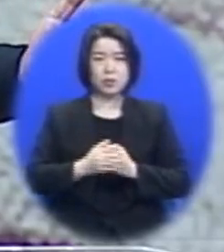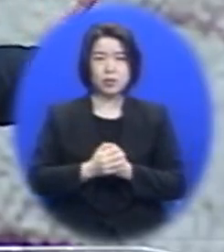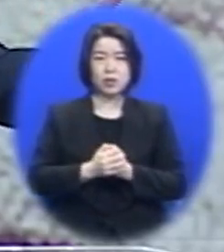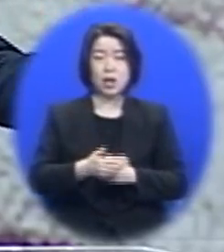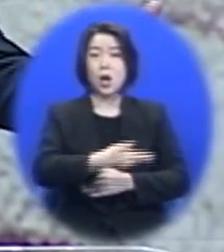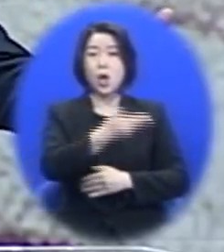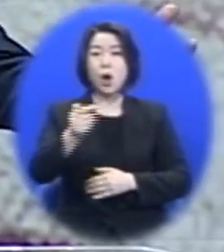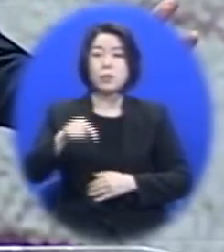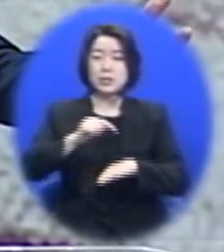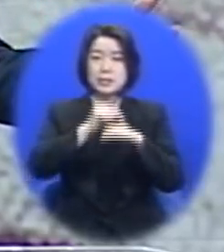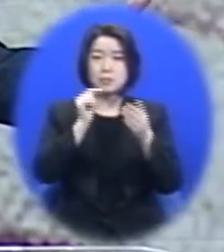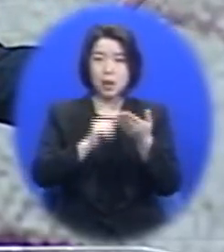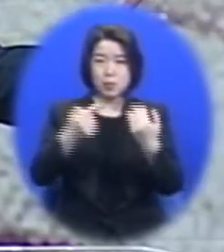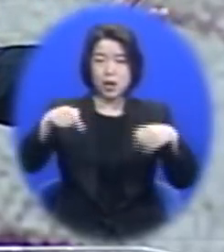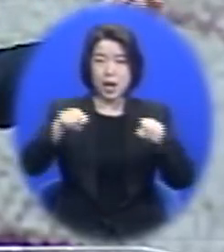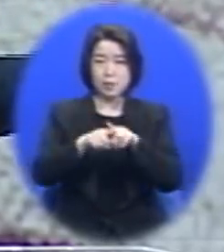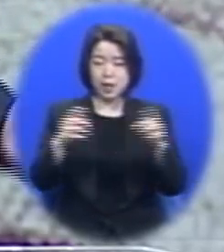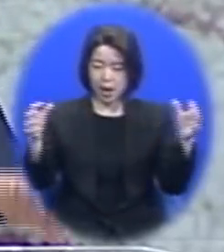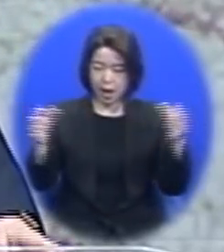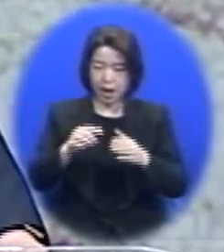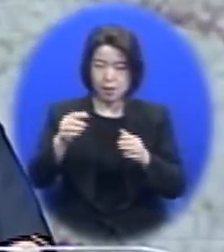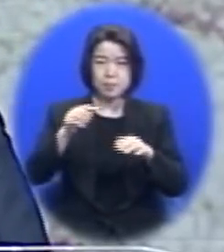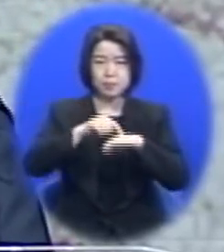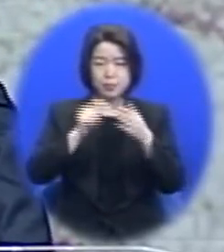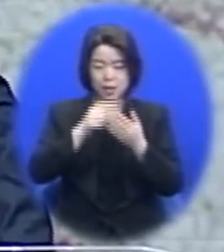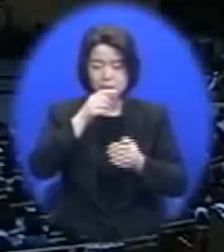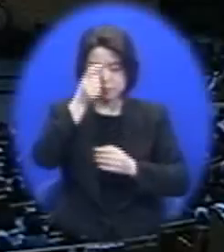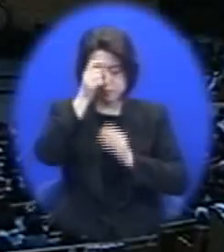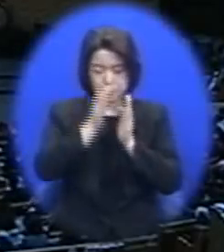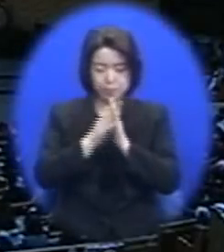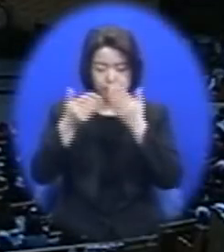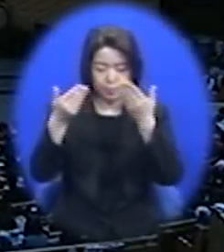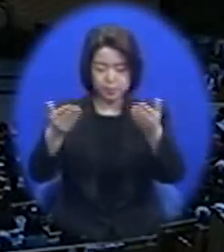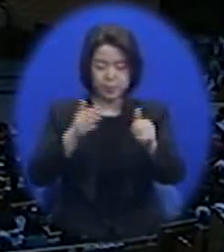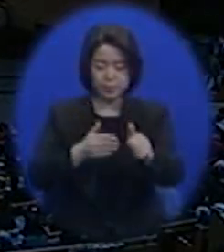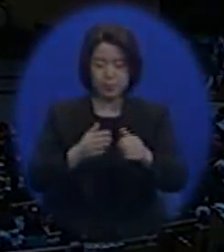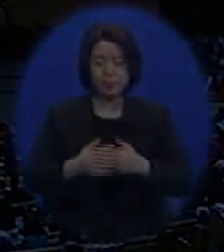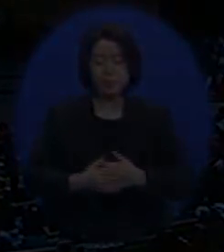여러분 그 마음으로 우리 다같이 합심해서 기도하겠습니다 그녀와 사랑에 순간 아 재난이